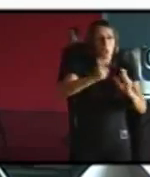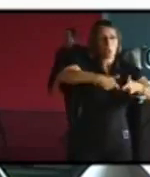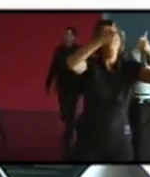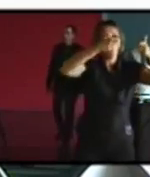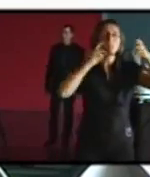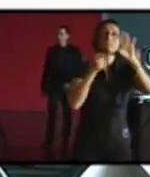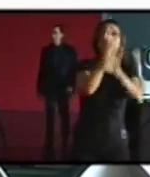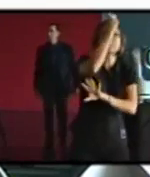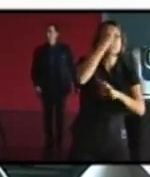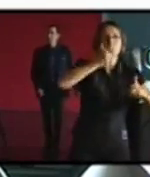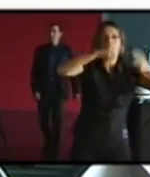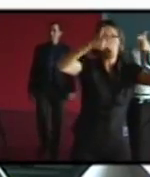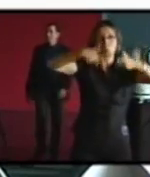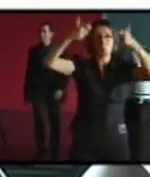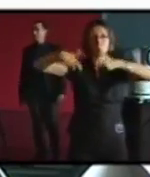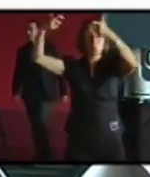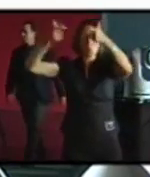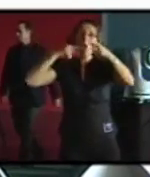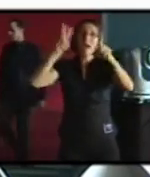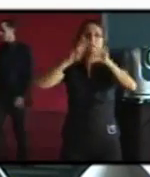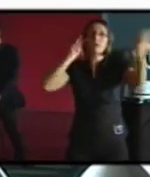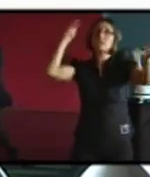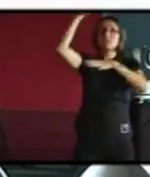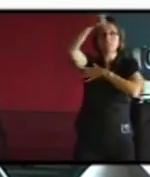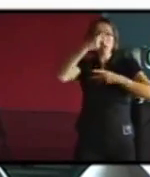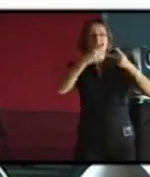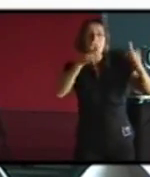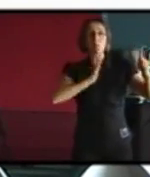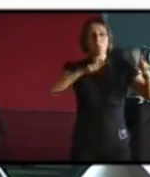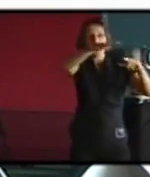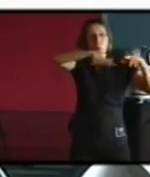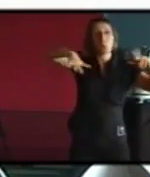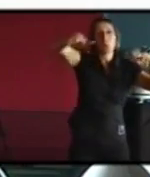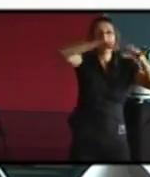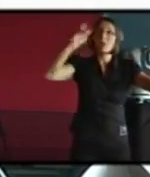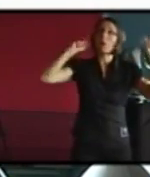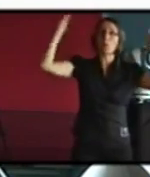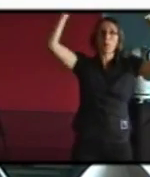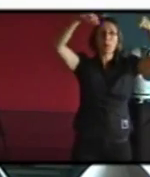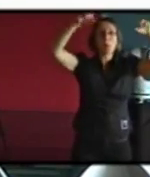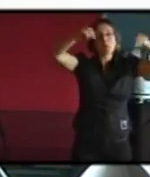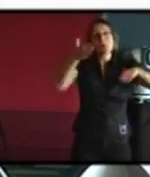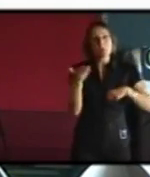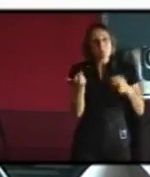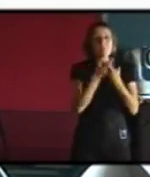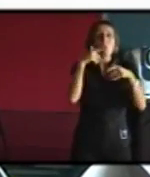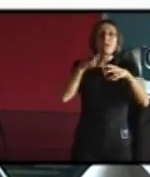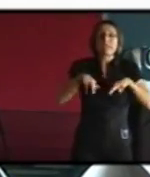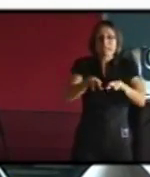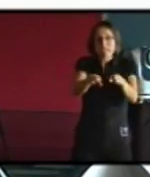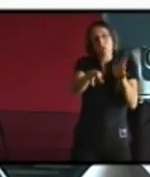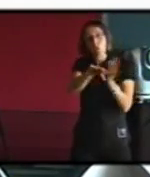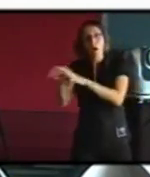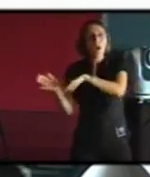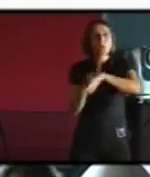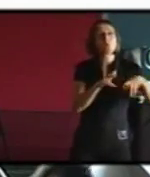bâtiments qui montent assez haut, qui ont des vues imprenables sur toute l'agglomération bordelaise, hein, sur les coteaux, sur la rive droite, mais aussi sur les rives de